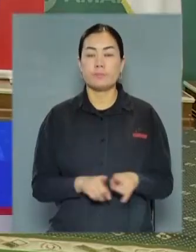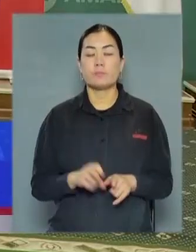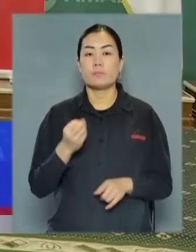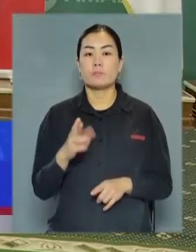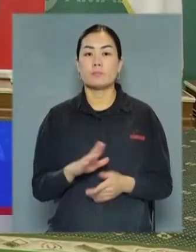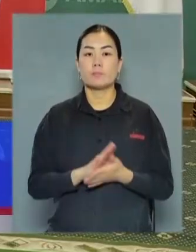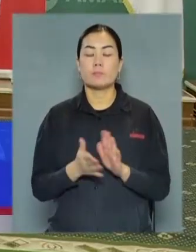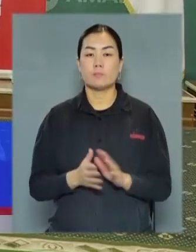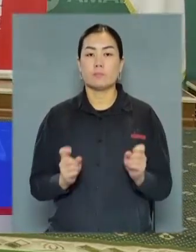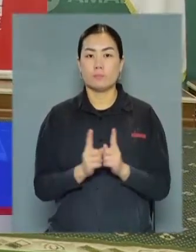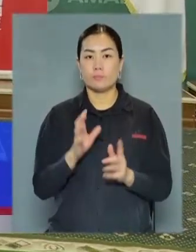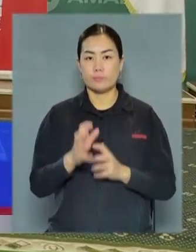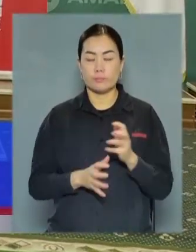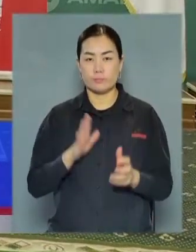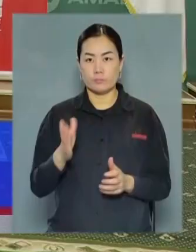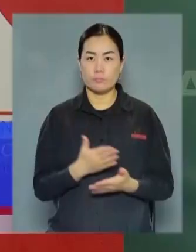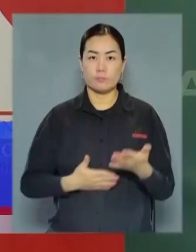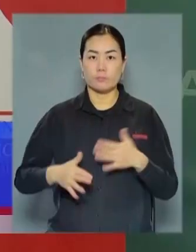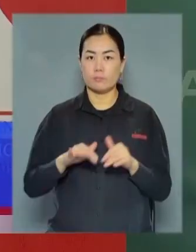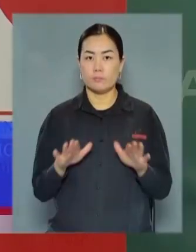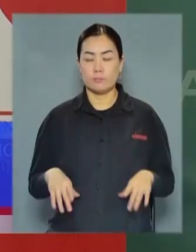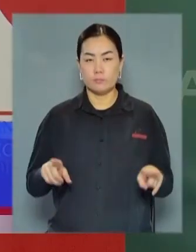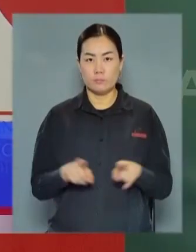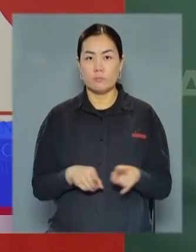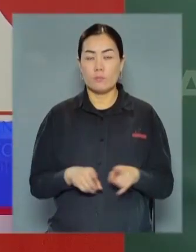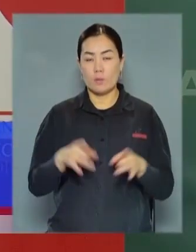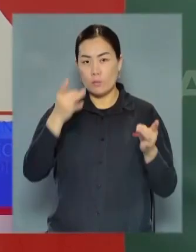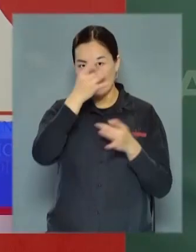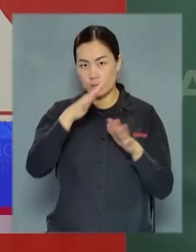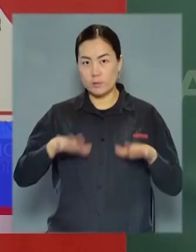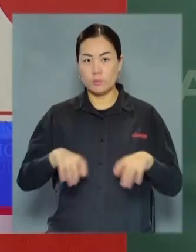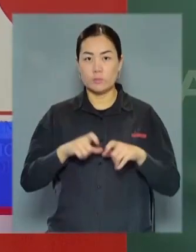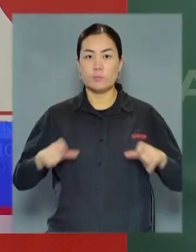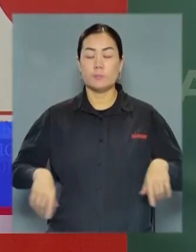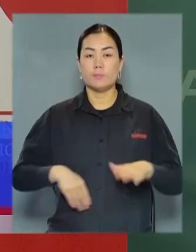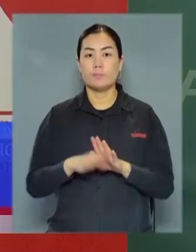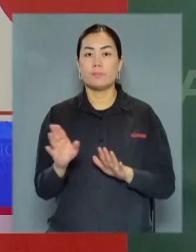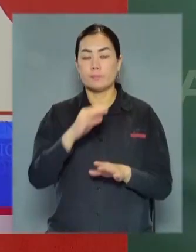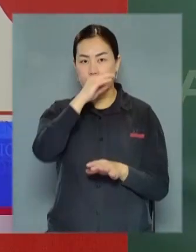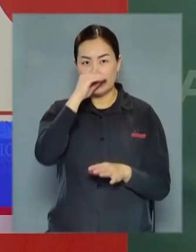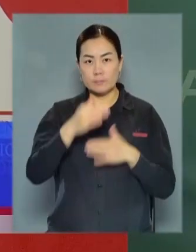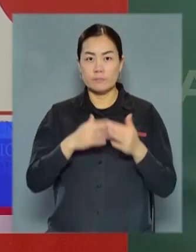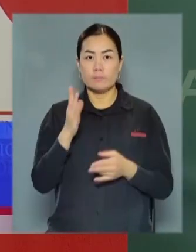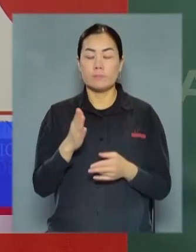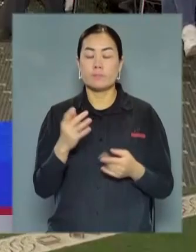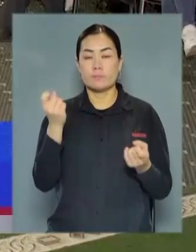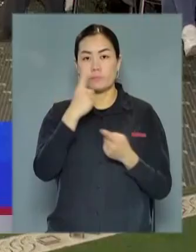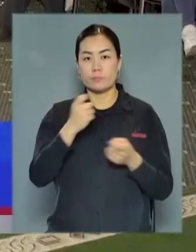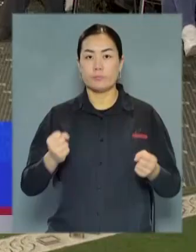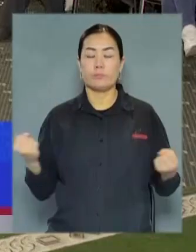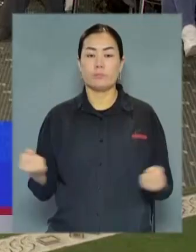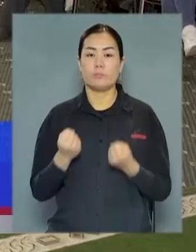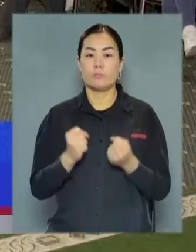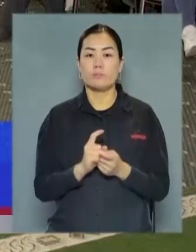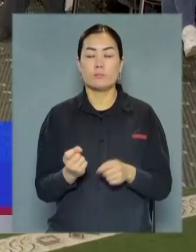рамках акции организуются встречи мероприятия в общественных местах культурных центрах и школах направленные на повышение осведомлённости и